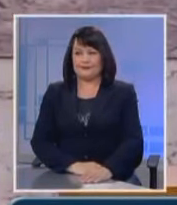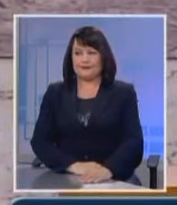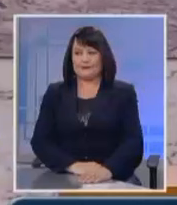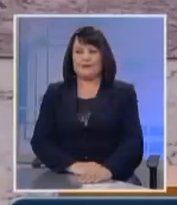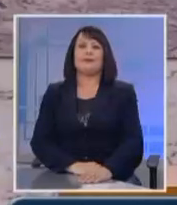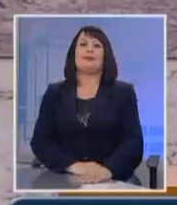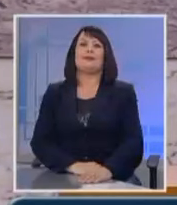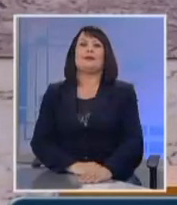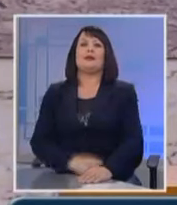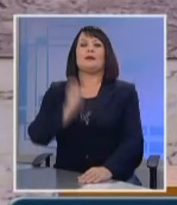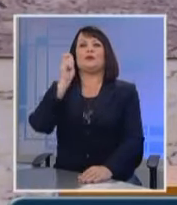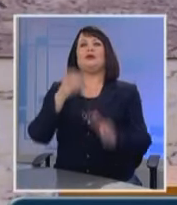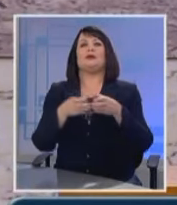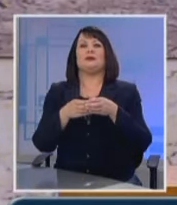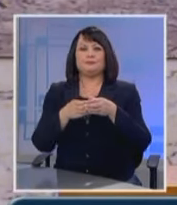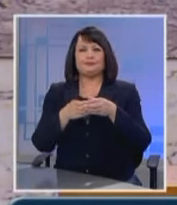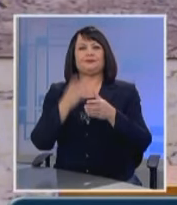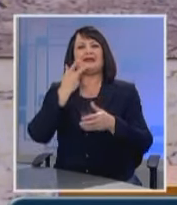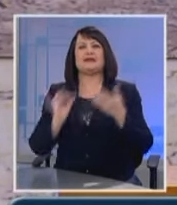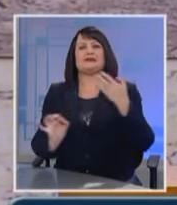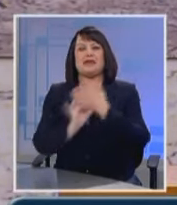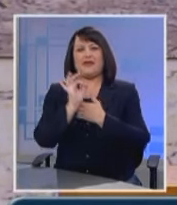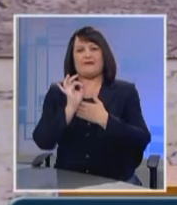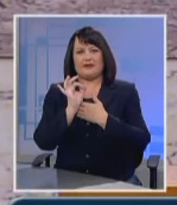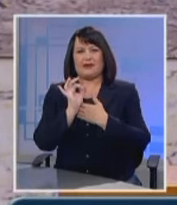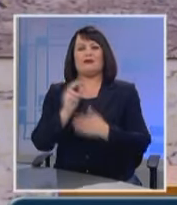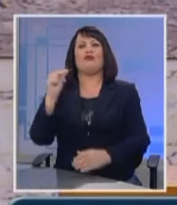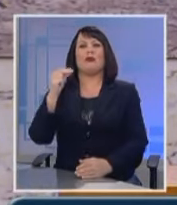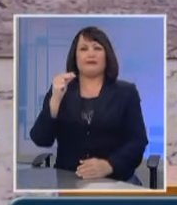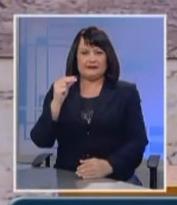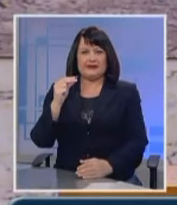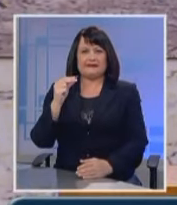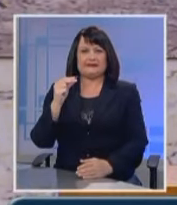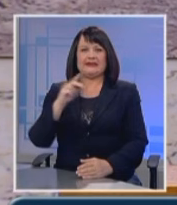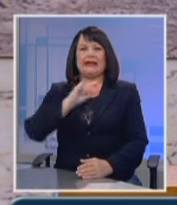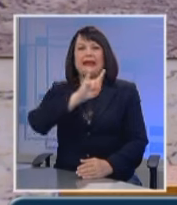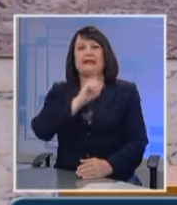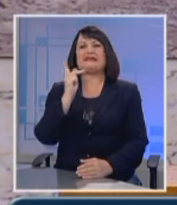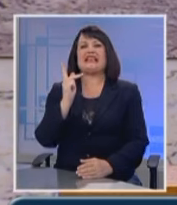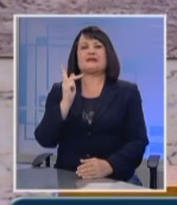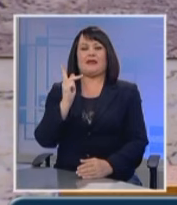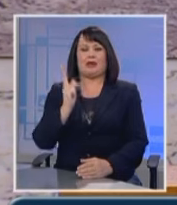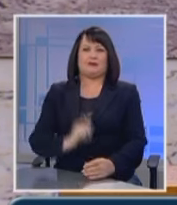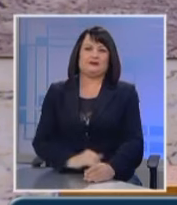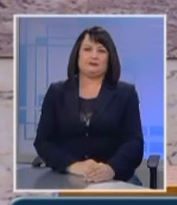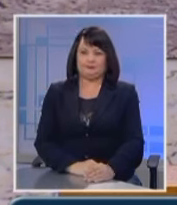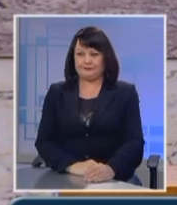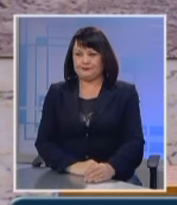Από την Κοινοβουλευτική Ομάδα Λαϊκός Σύνδεσμος Χρυσή Αυγή, ο βουλευτής κ. Ηλίας Κασιδιάρης.